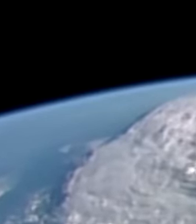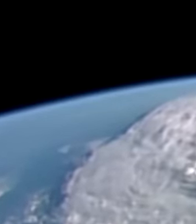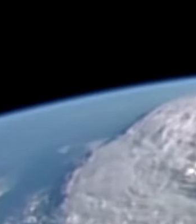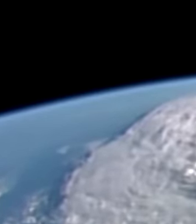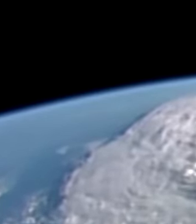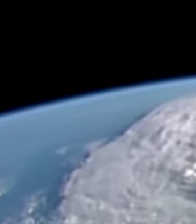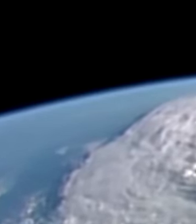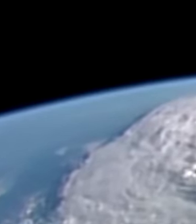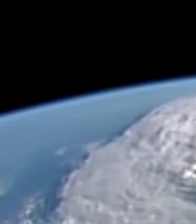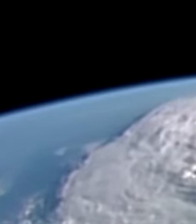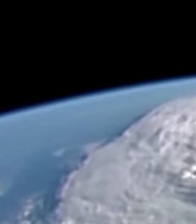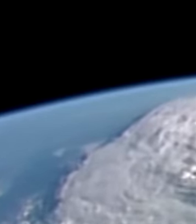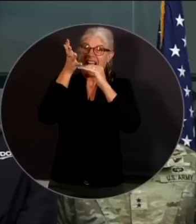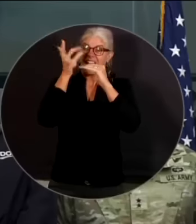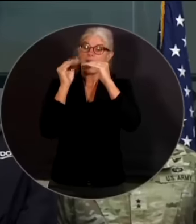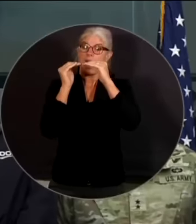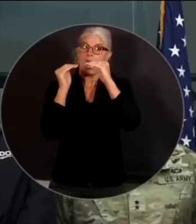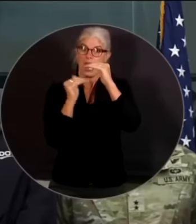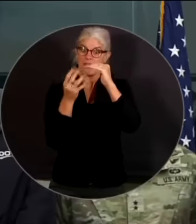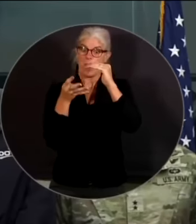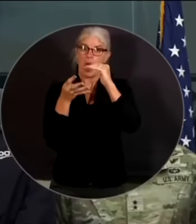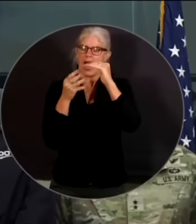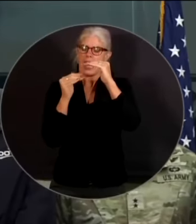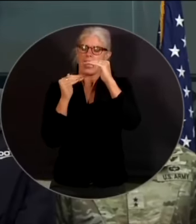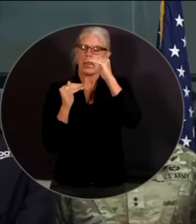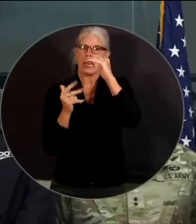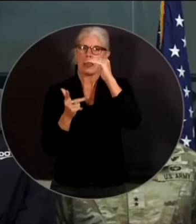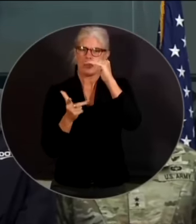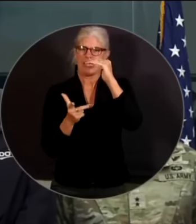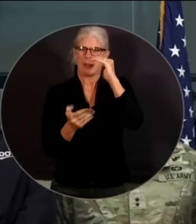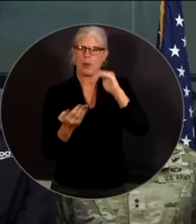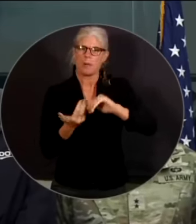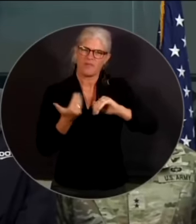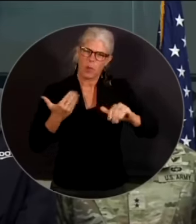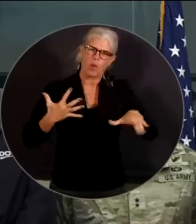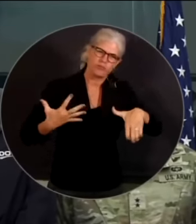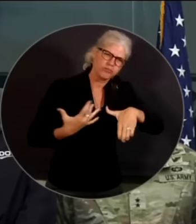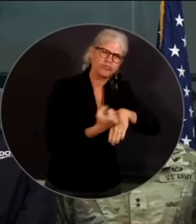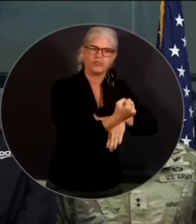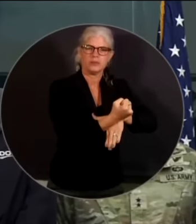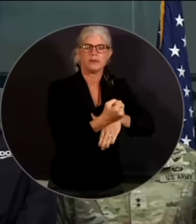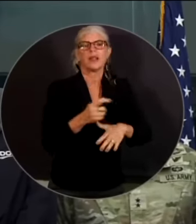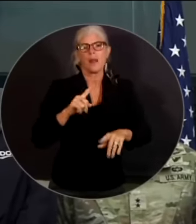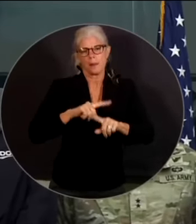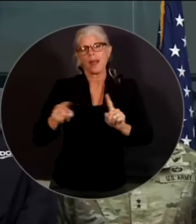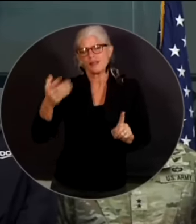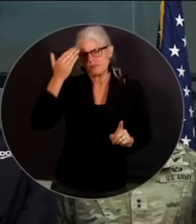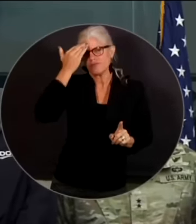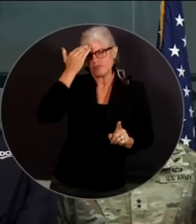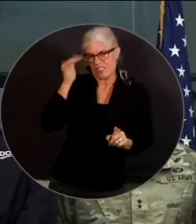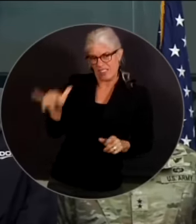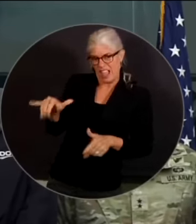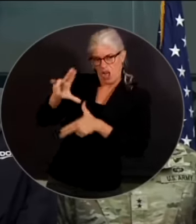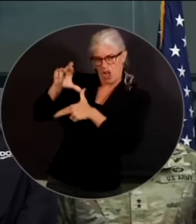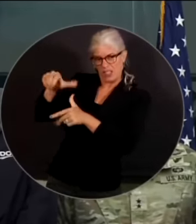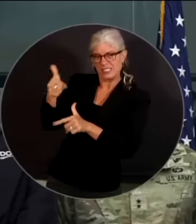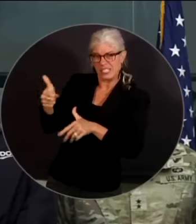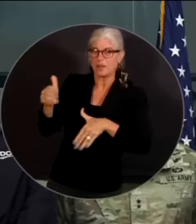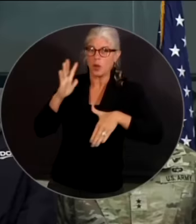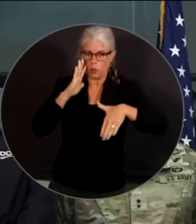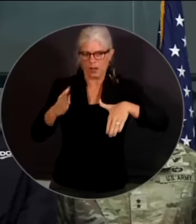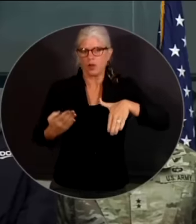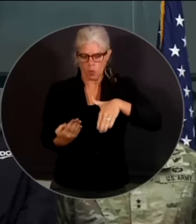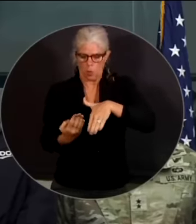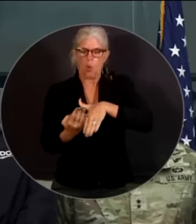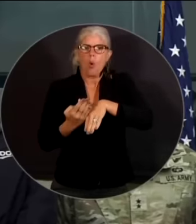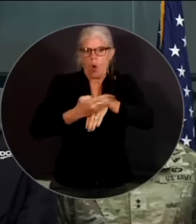de monstre par des météorologues. There is high confidence that this hurricane is going to pack a major, major punch. Tout indique